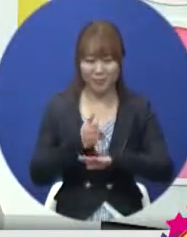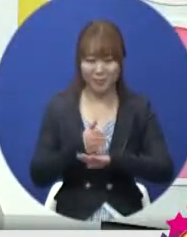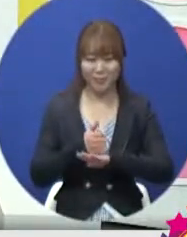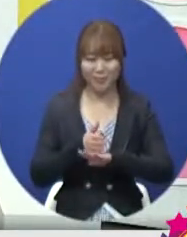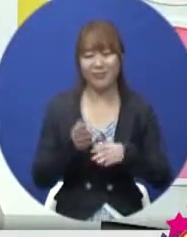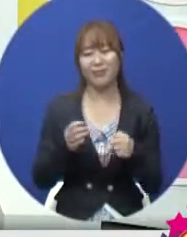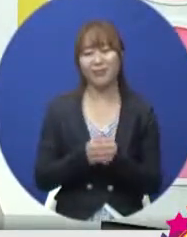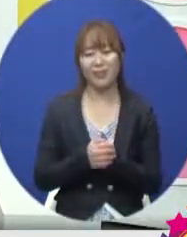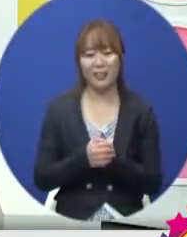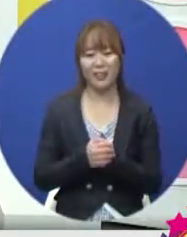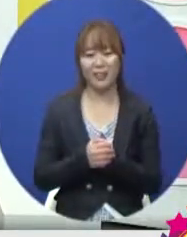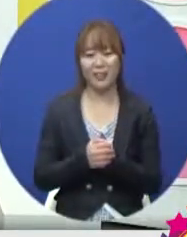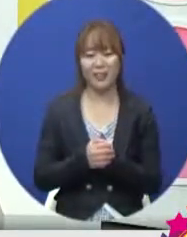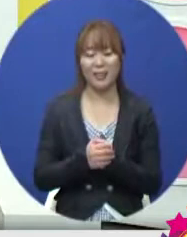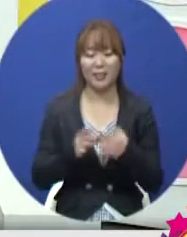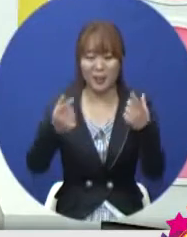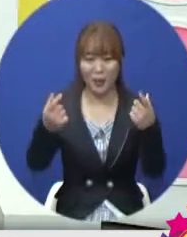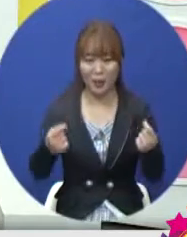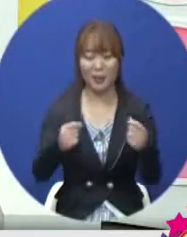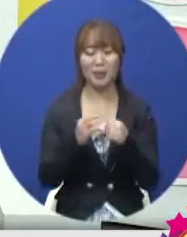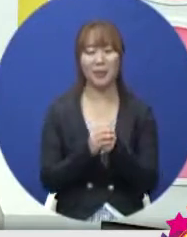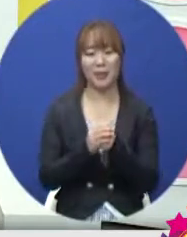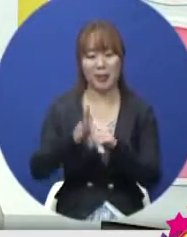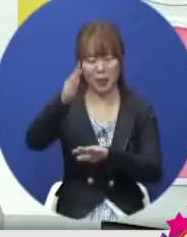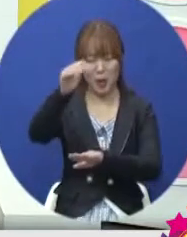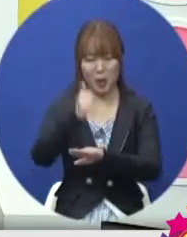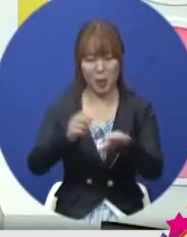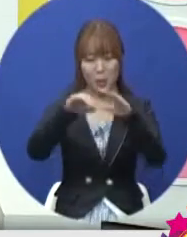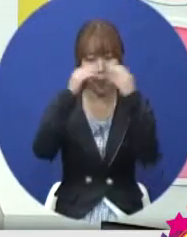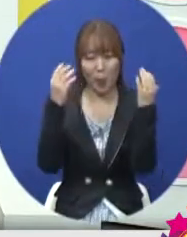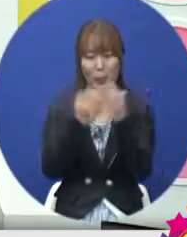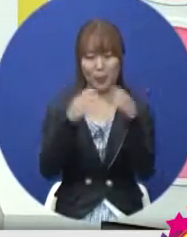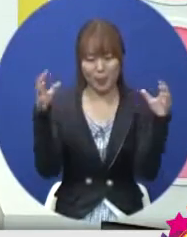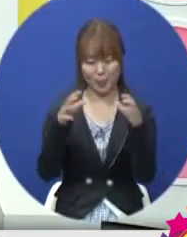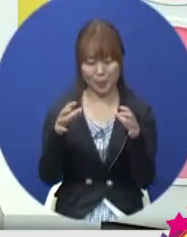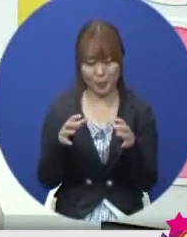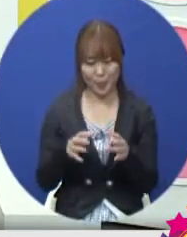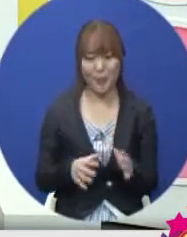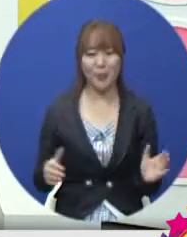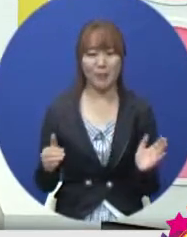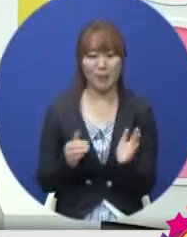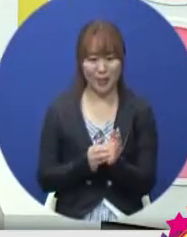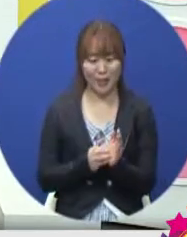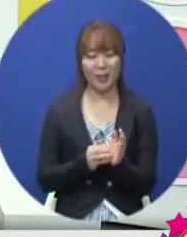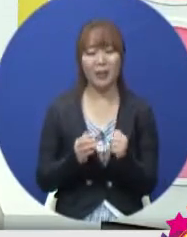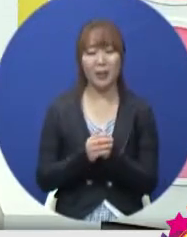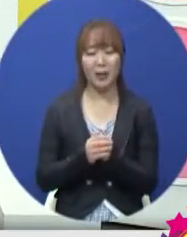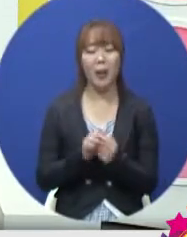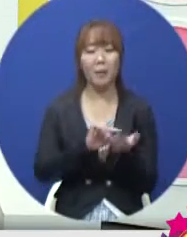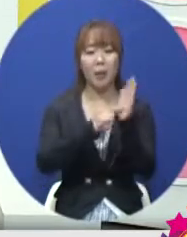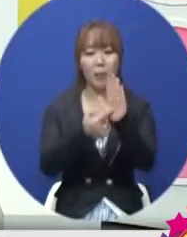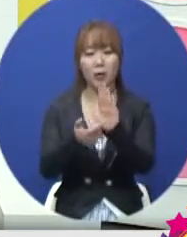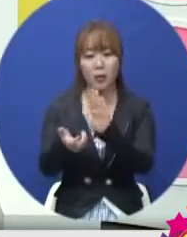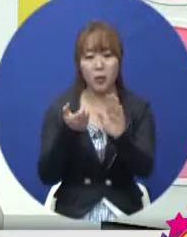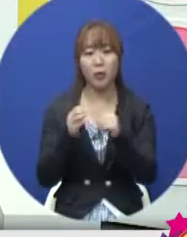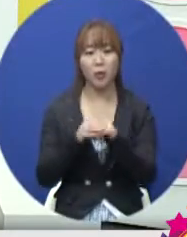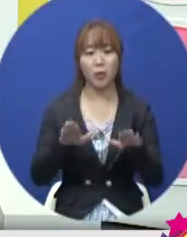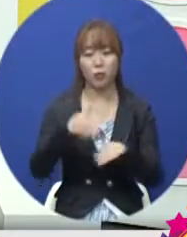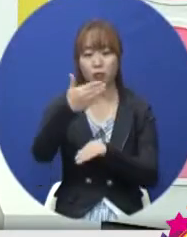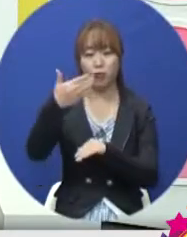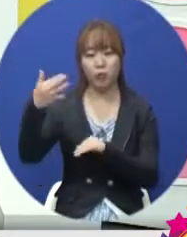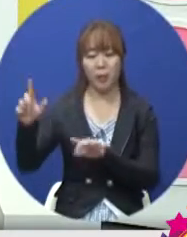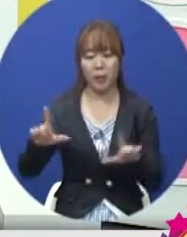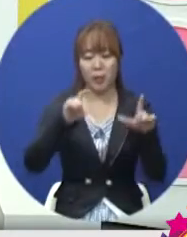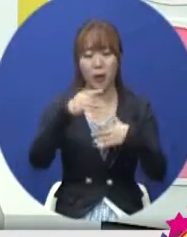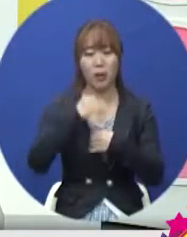고맙습니다. 네. 자, 이렇게 해서 결과가 모두 집계가 됐다고 합니다. 네. 발표 전에 오늘 또